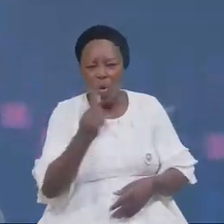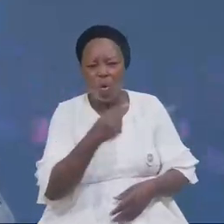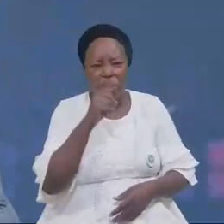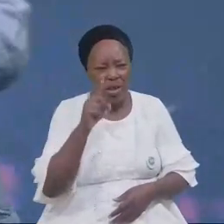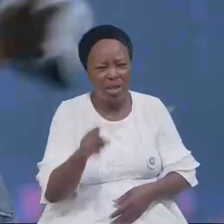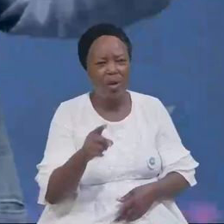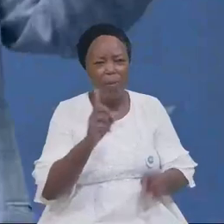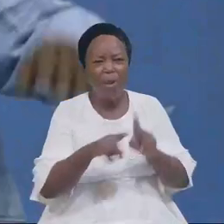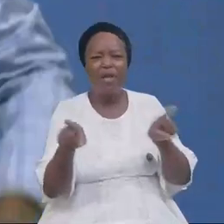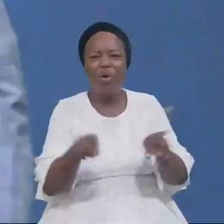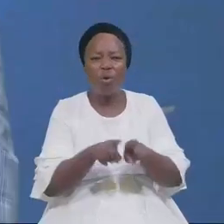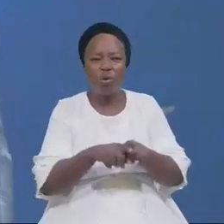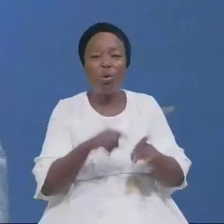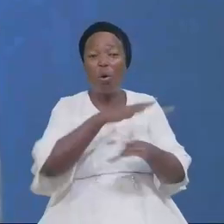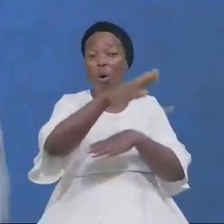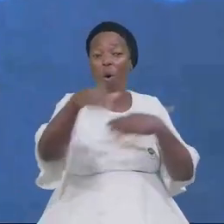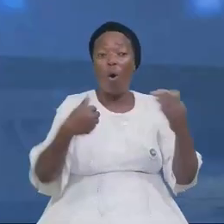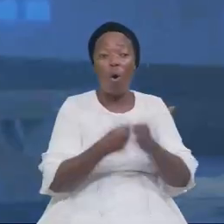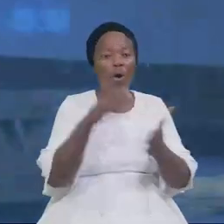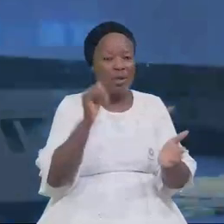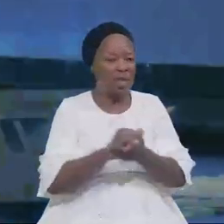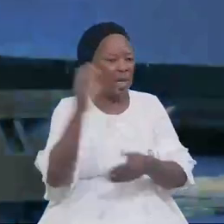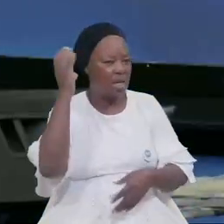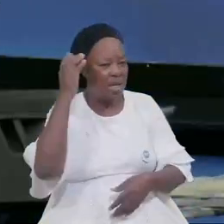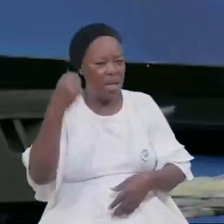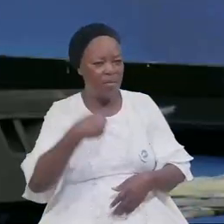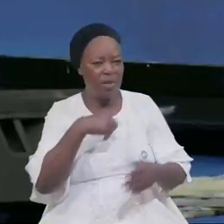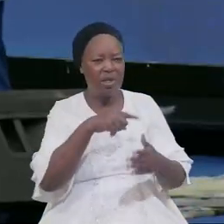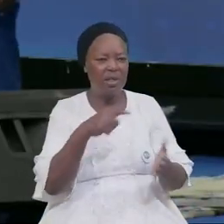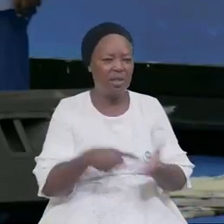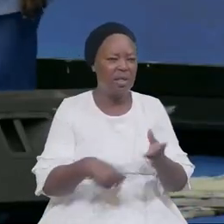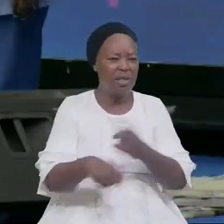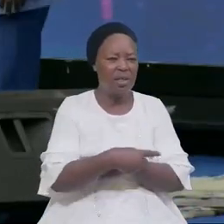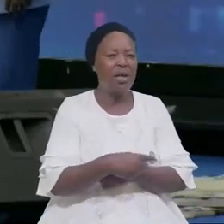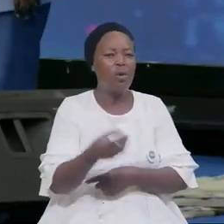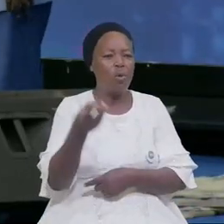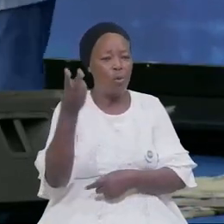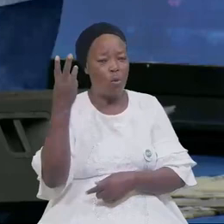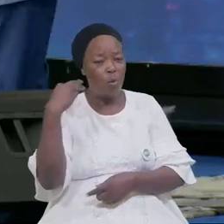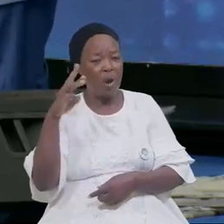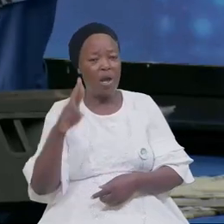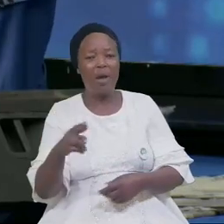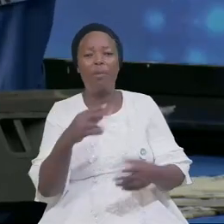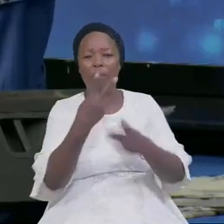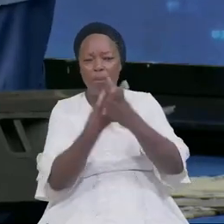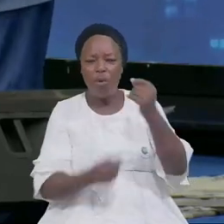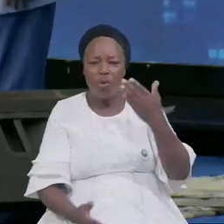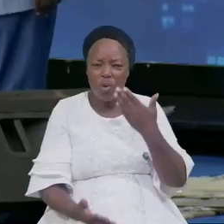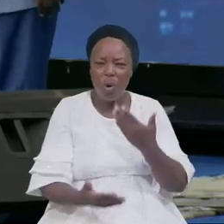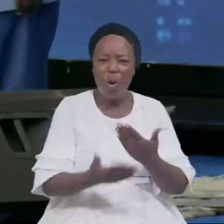tard, plaise à Dieu, que non seulement toi, mais encore tous ceux qui m'écoutent